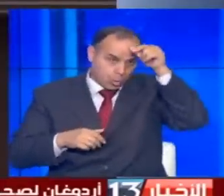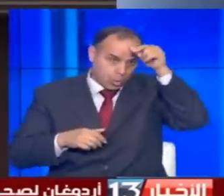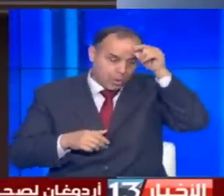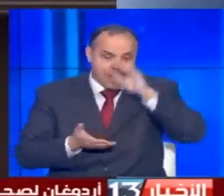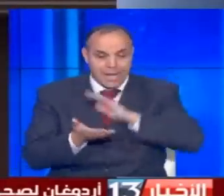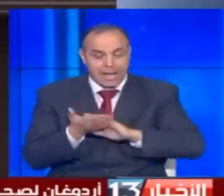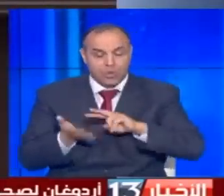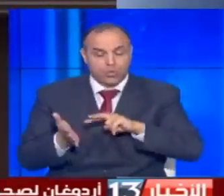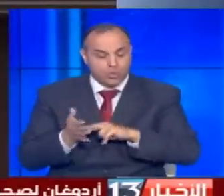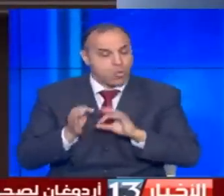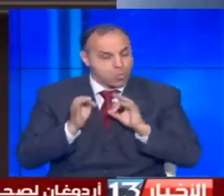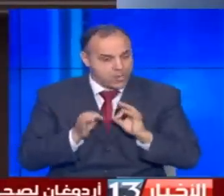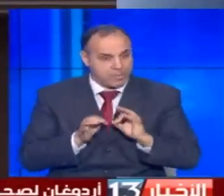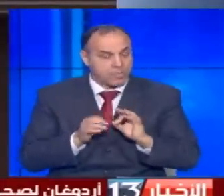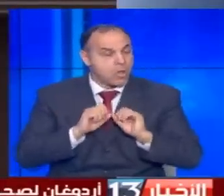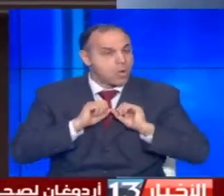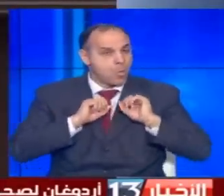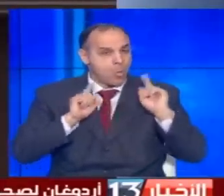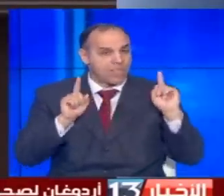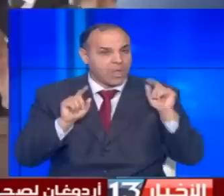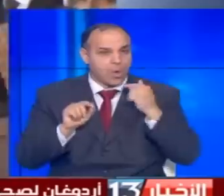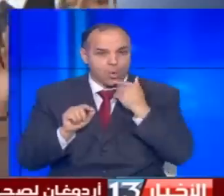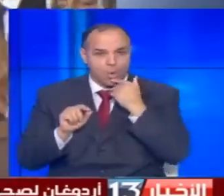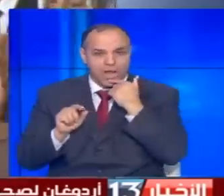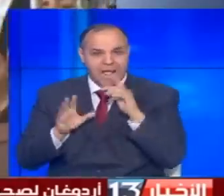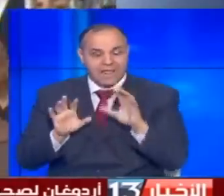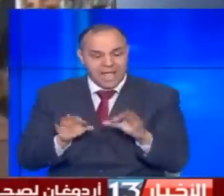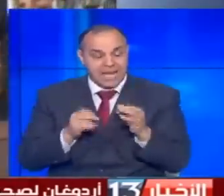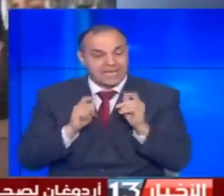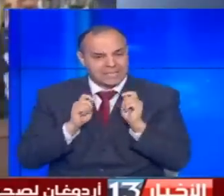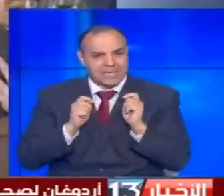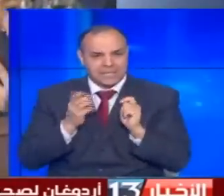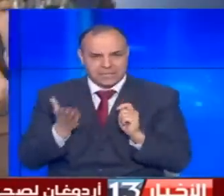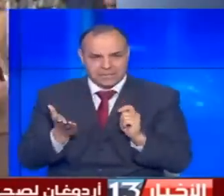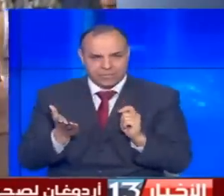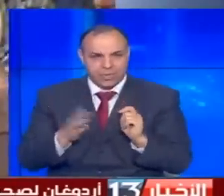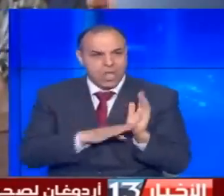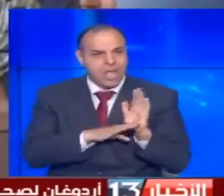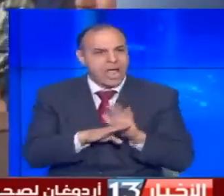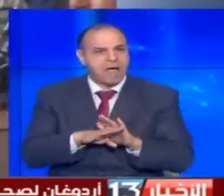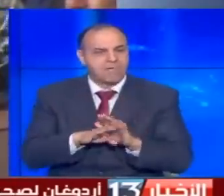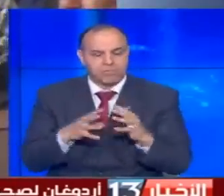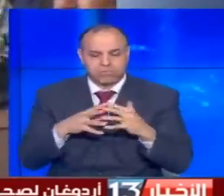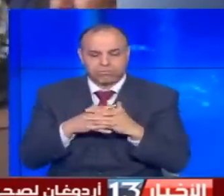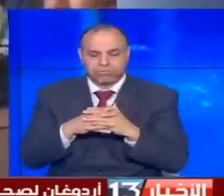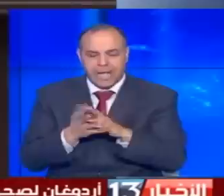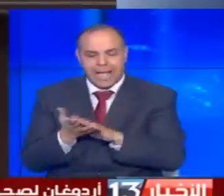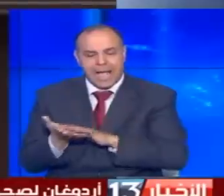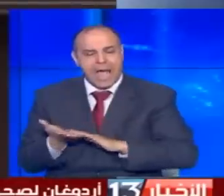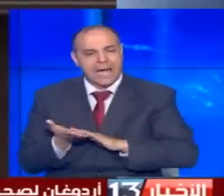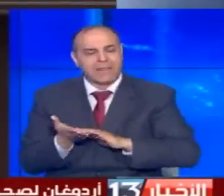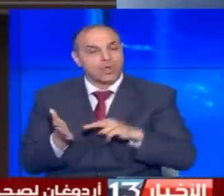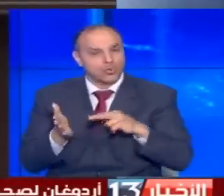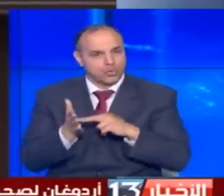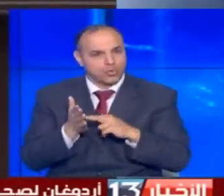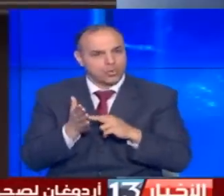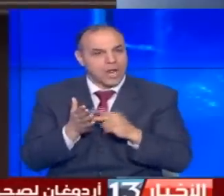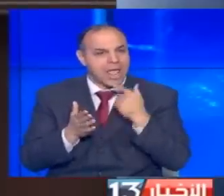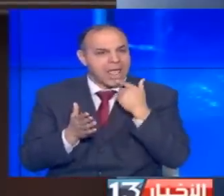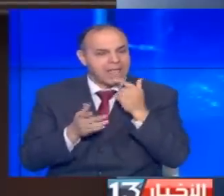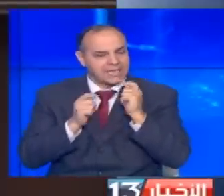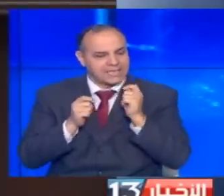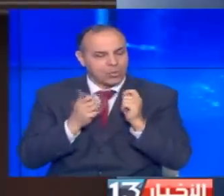الاراضي السوريه موضحا تاييد تركيا لحل سياسي يحافظ على وحده تراب سوريا ويعمل التمثيل